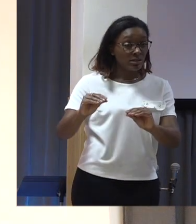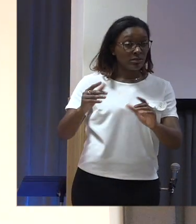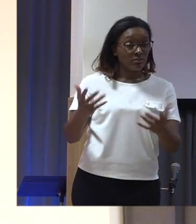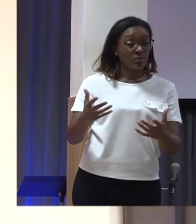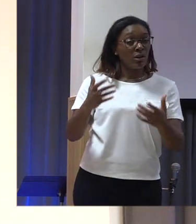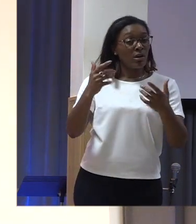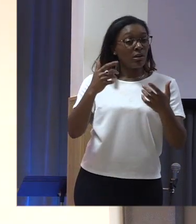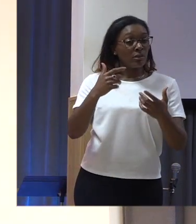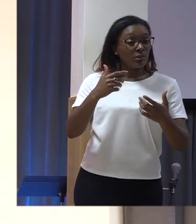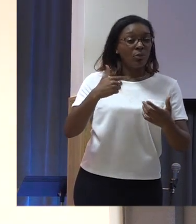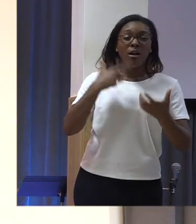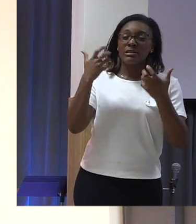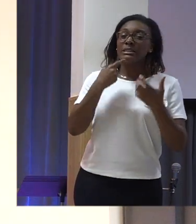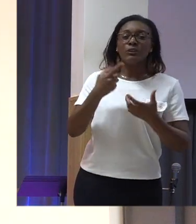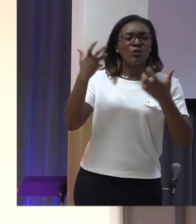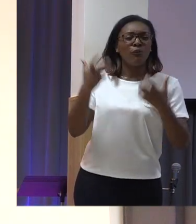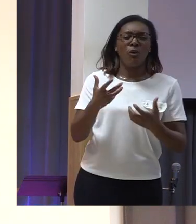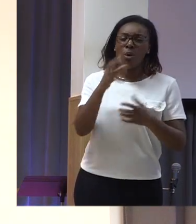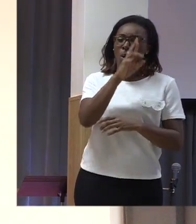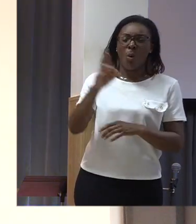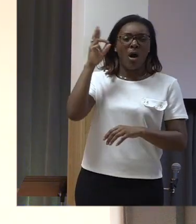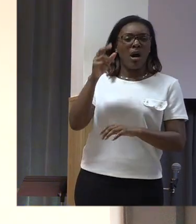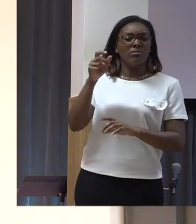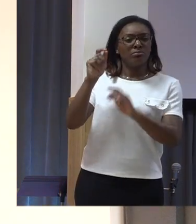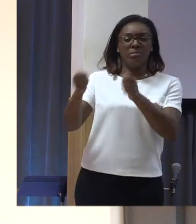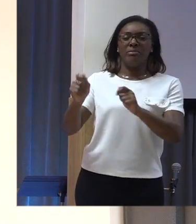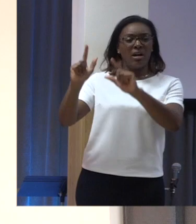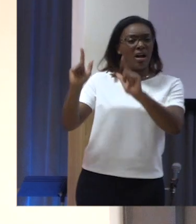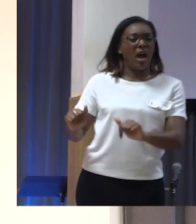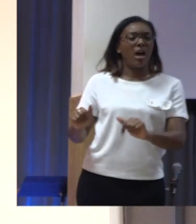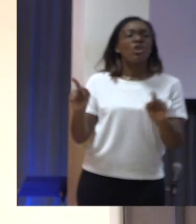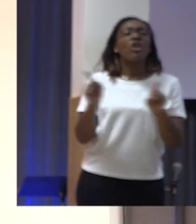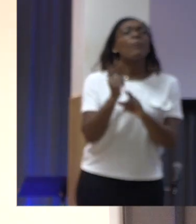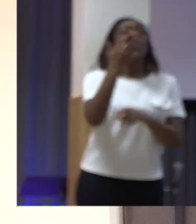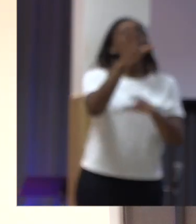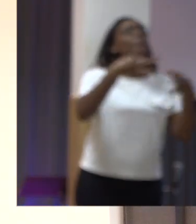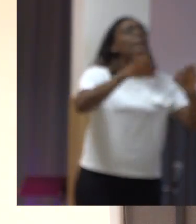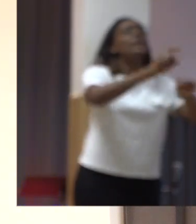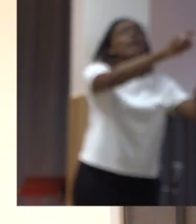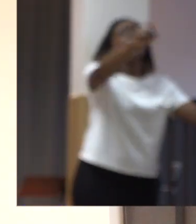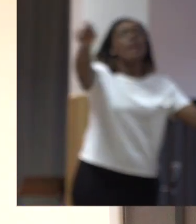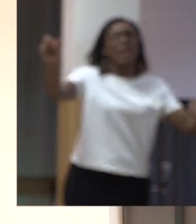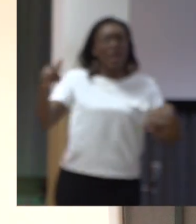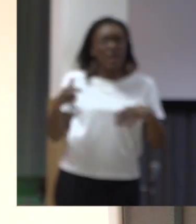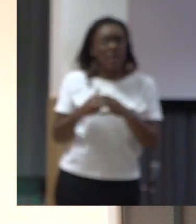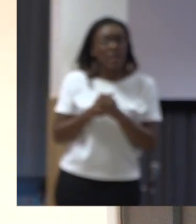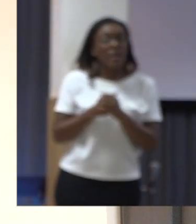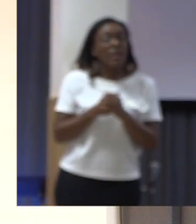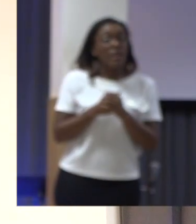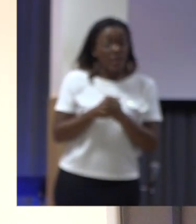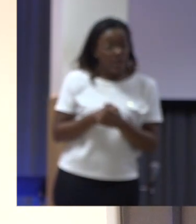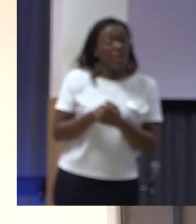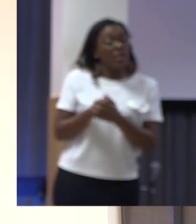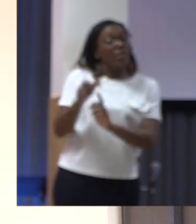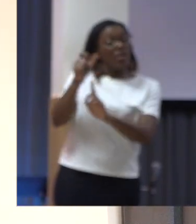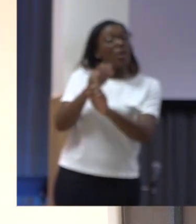veux établir à ma tête un roi, comme toutes les nations qui m'entourent, tu établiras à ta tête le roi que l'Éternel, ton Dieu, te